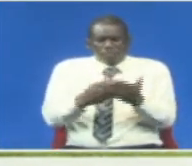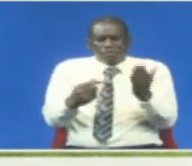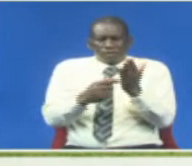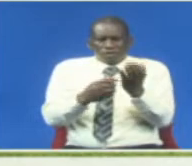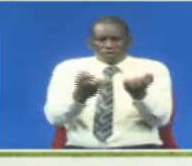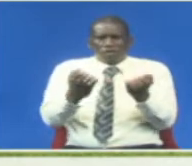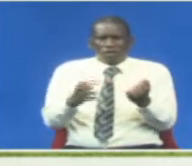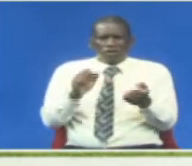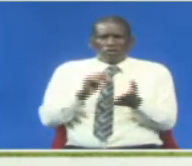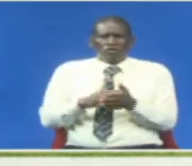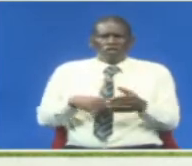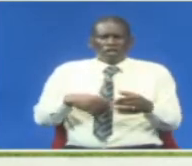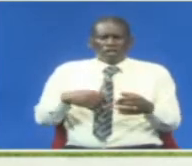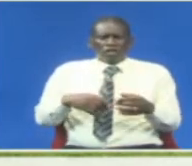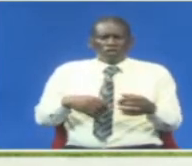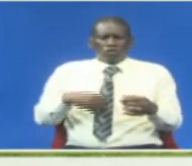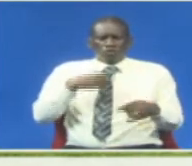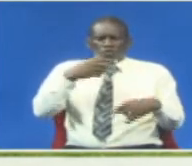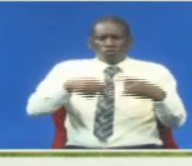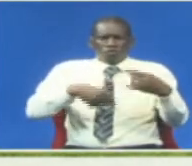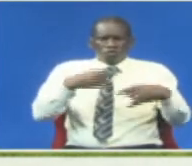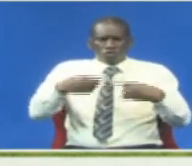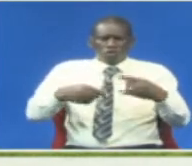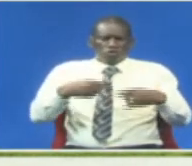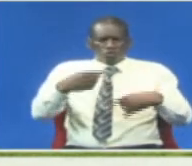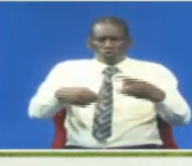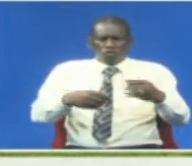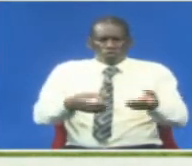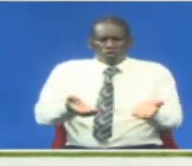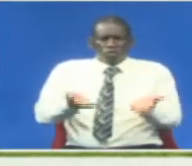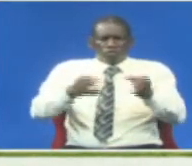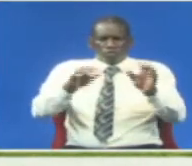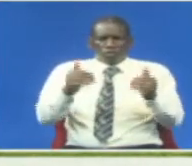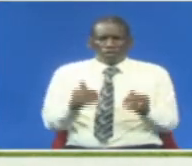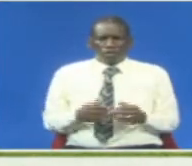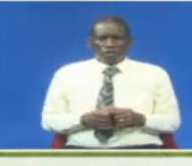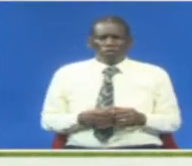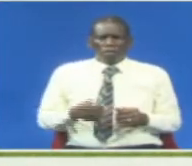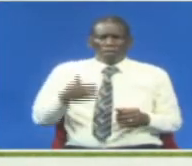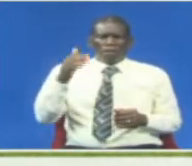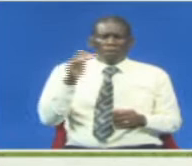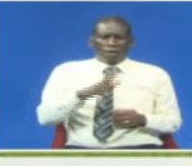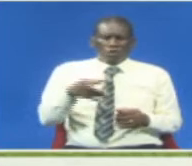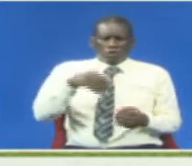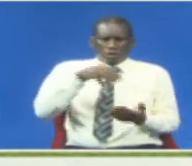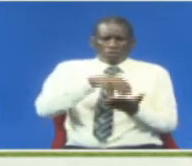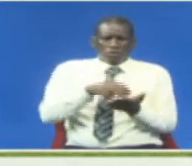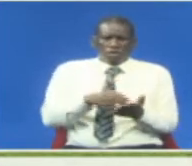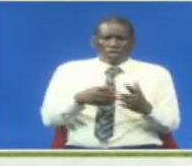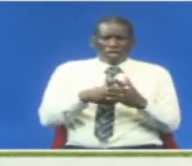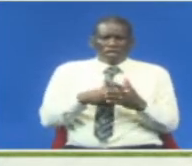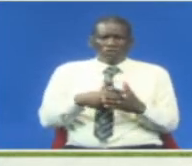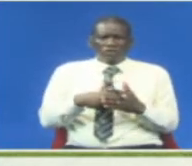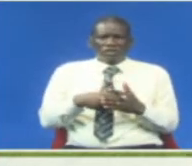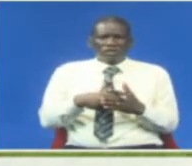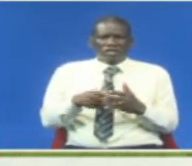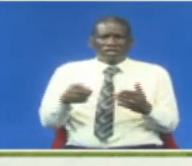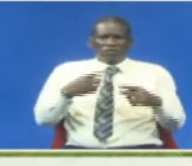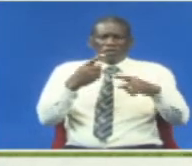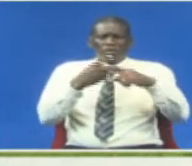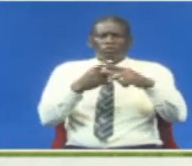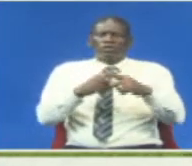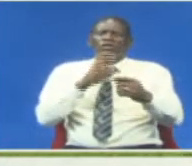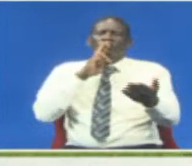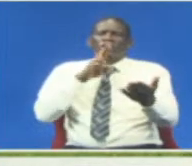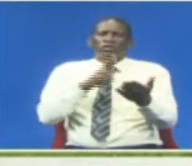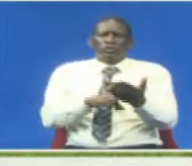keep on going again. We get back on our feet and start on Wednesday with a positive result.